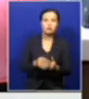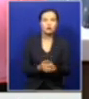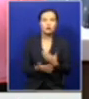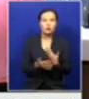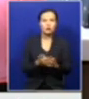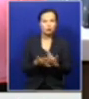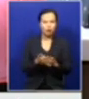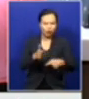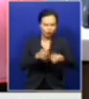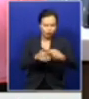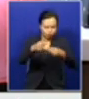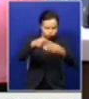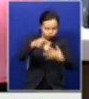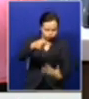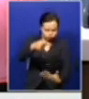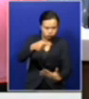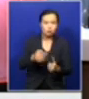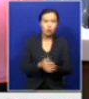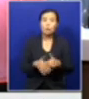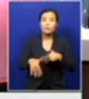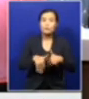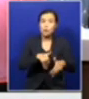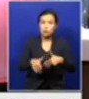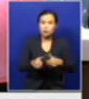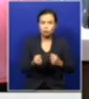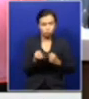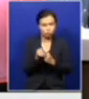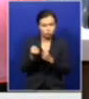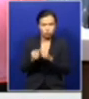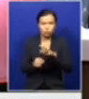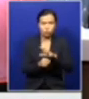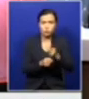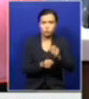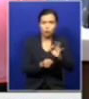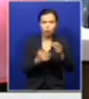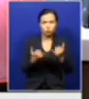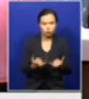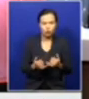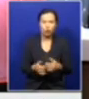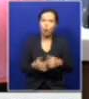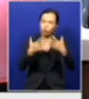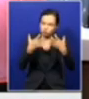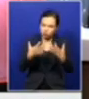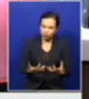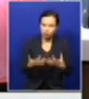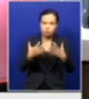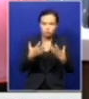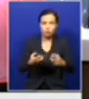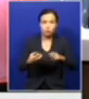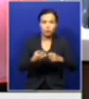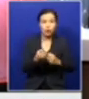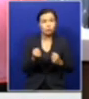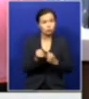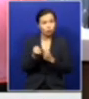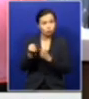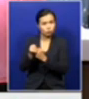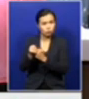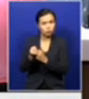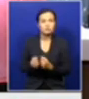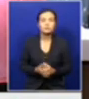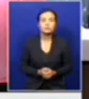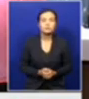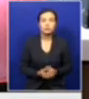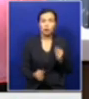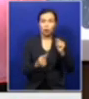ดค่ะแค่ประชาชนต้องต่อสู้กับวิกฤตโควิดครั้งนี้ก็หนักหนาสาหัสมากแล้วค่ะยังต้องมาต่อสู้เพื่อที่จะเ